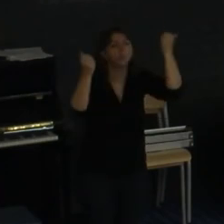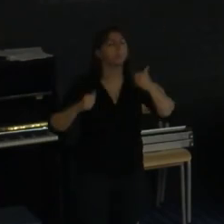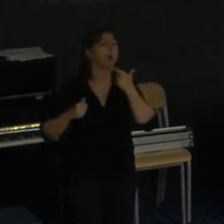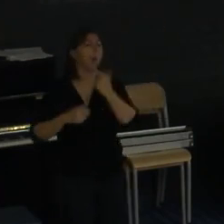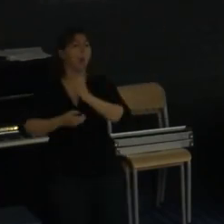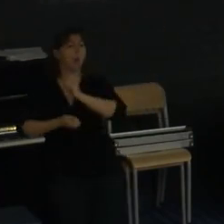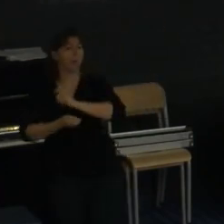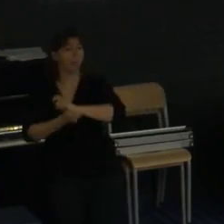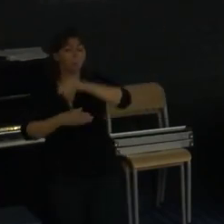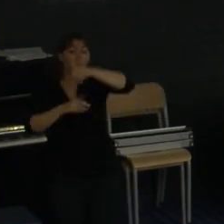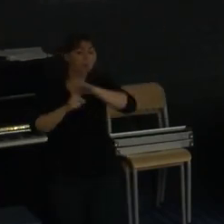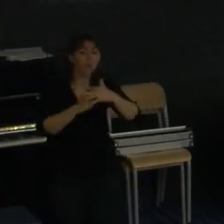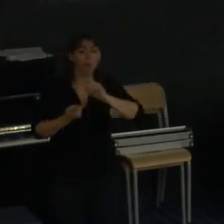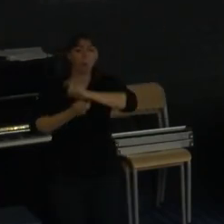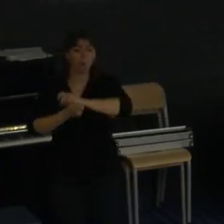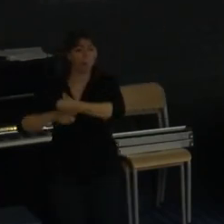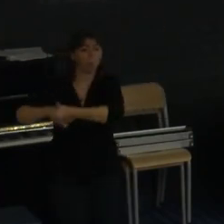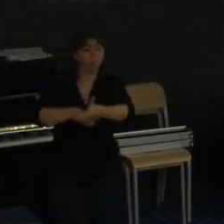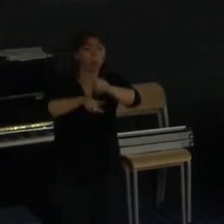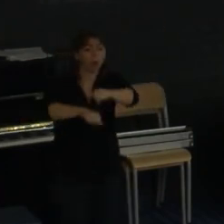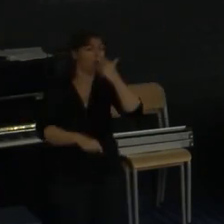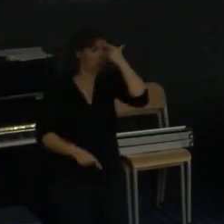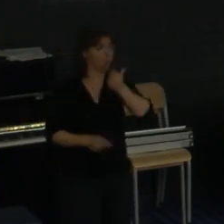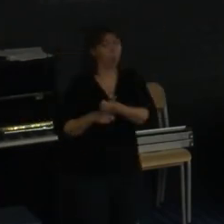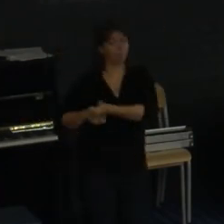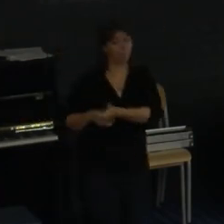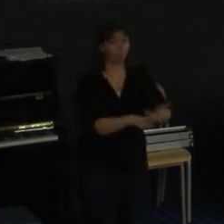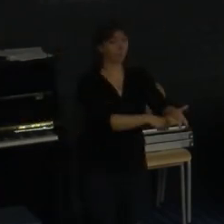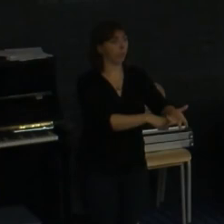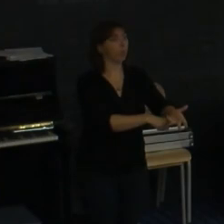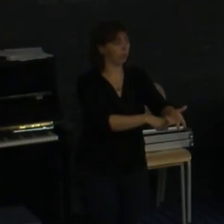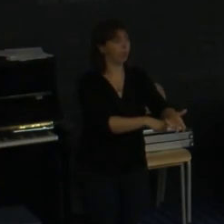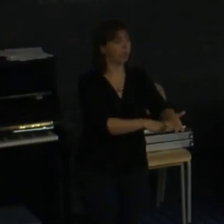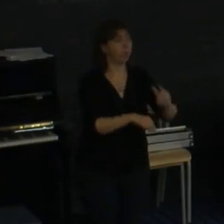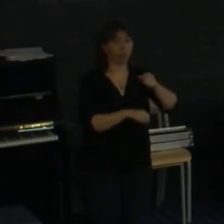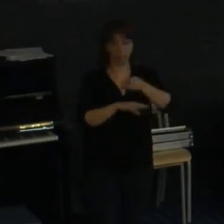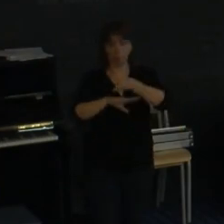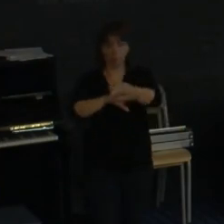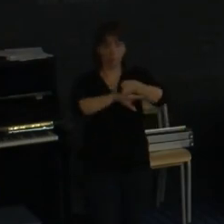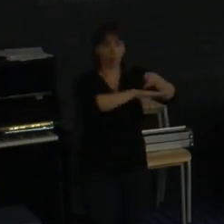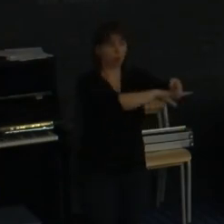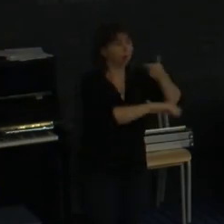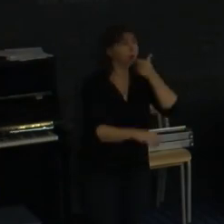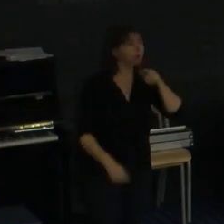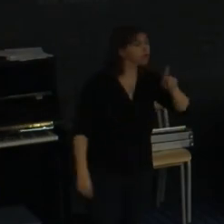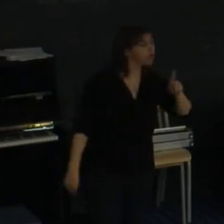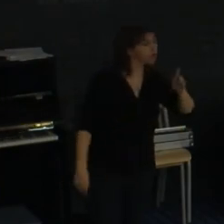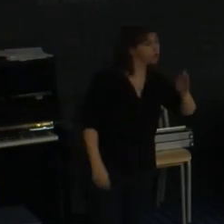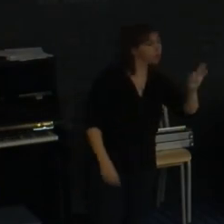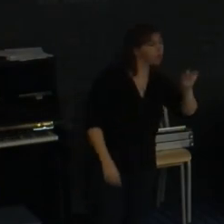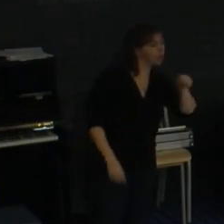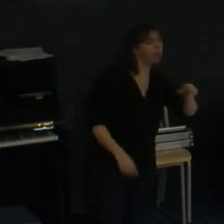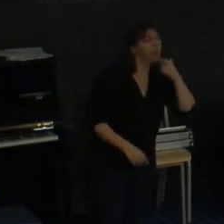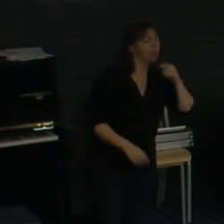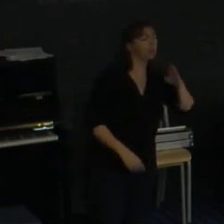votre serveur, bah, il suffit simplement de rajouter multi et vous pouvez, lorsque vous allez utiliser GDB, spécifier